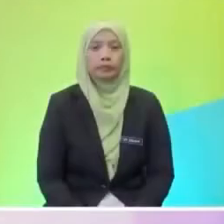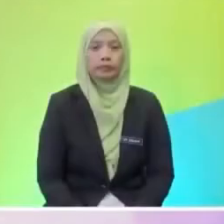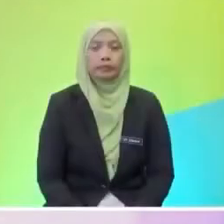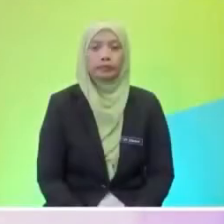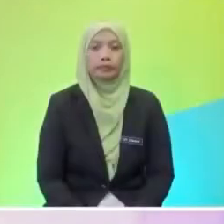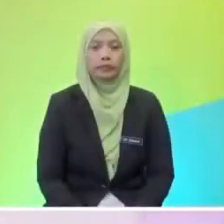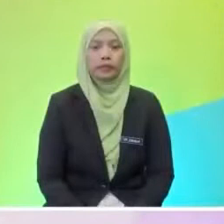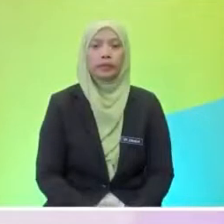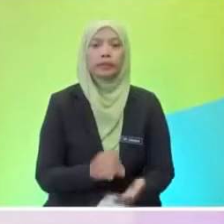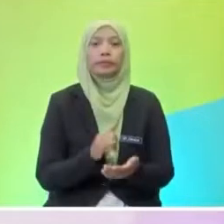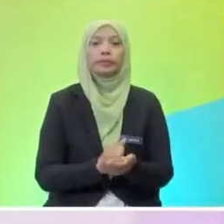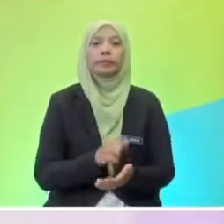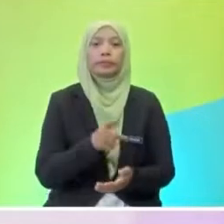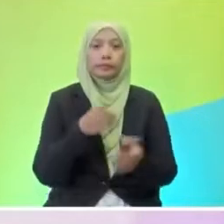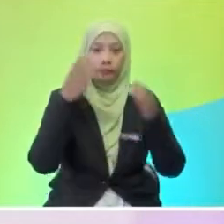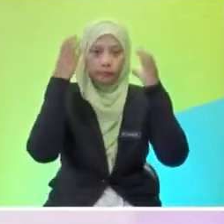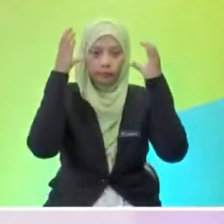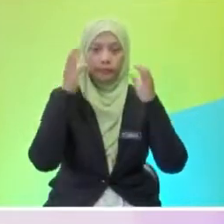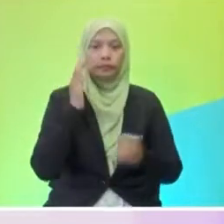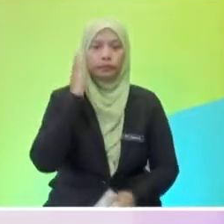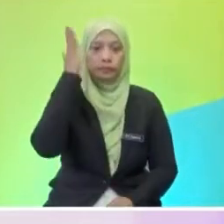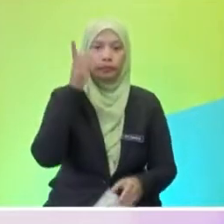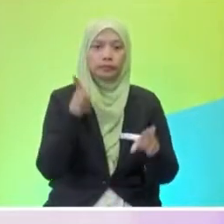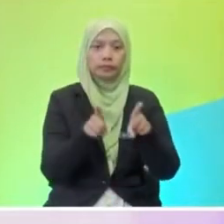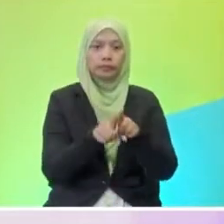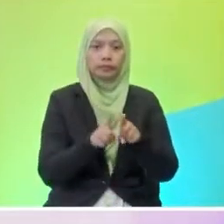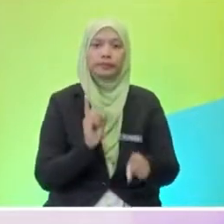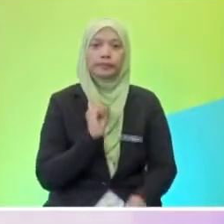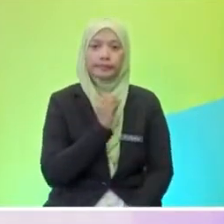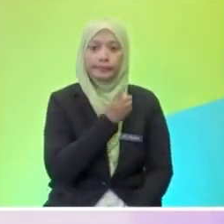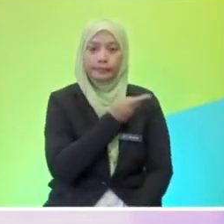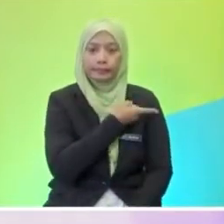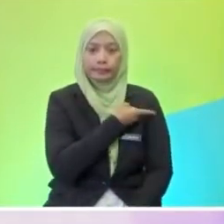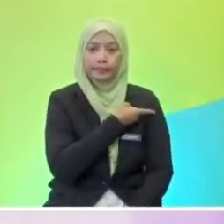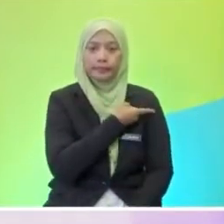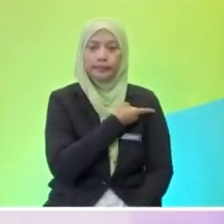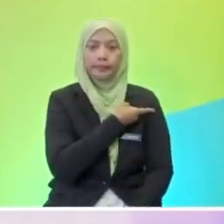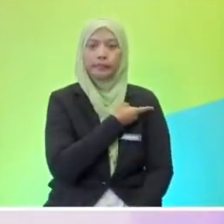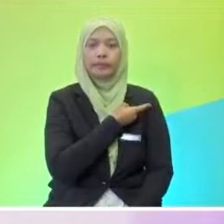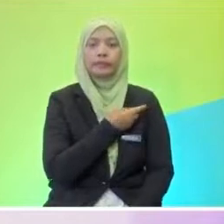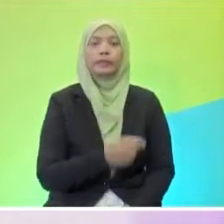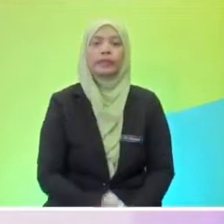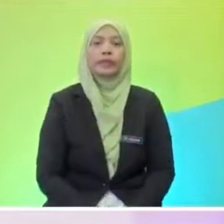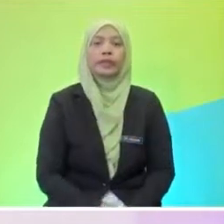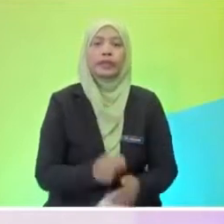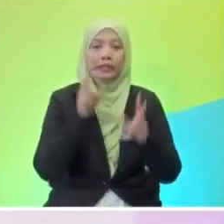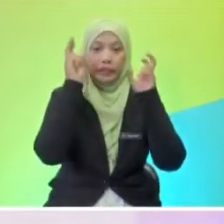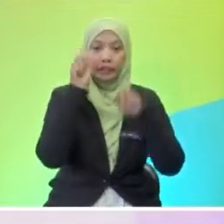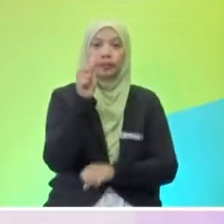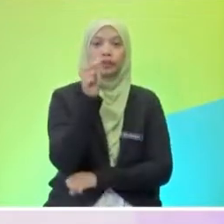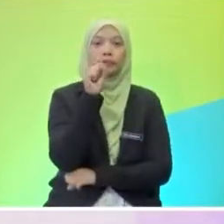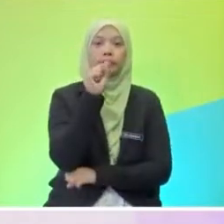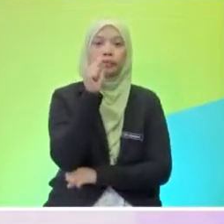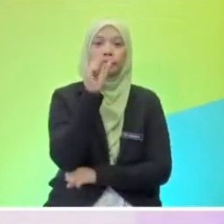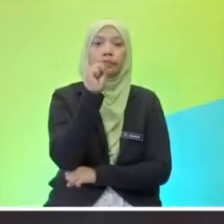baik itu dia guru yang akan bersama dengan kita Pada hari ini untuk mata pelajaran asas kelestarian betul